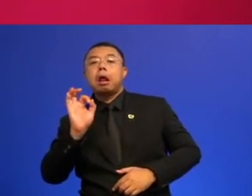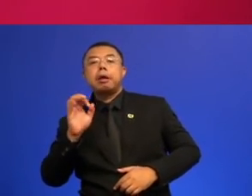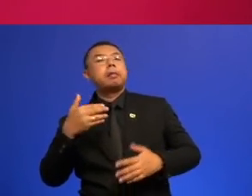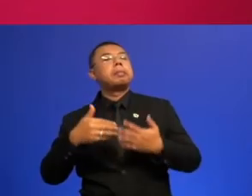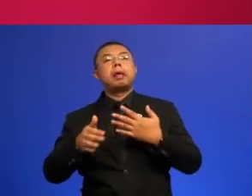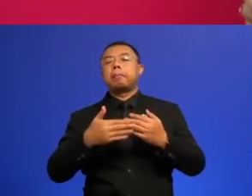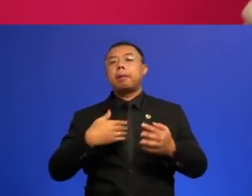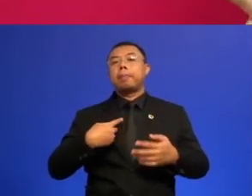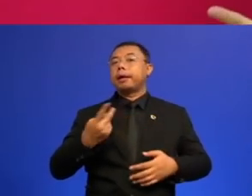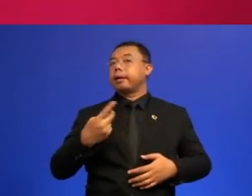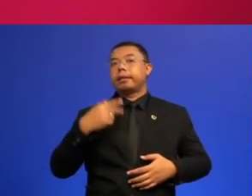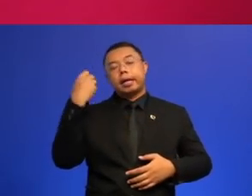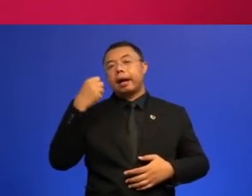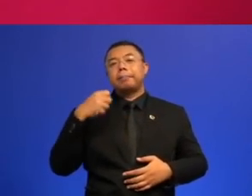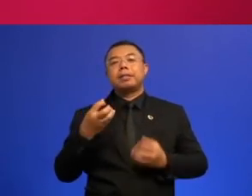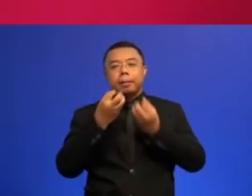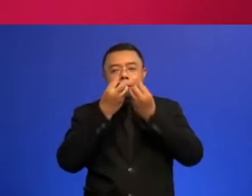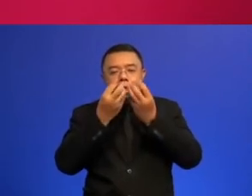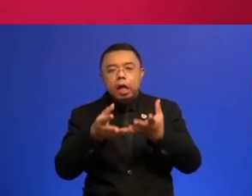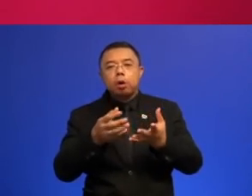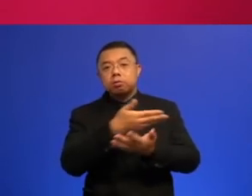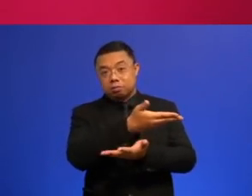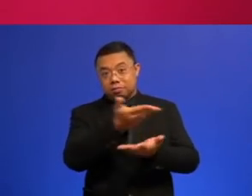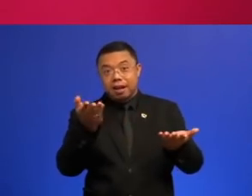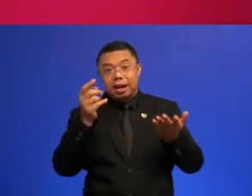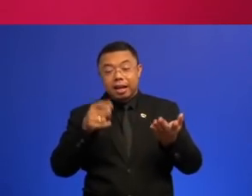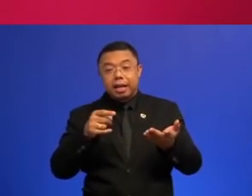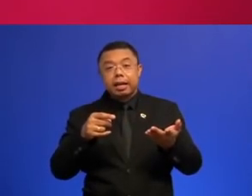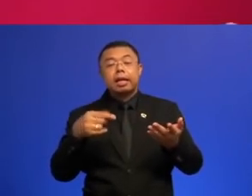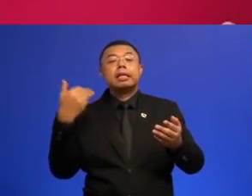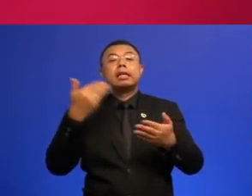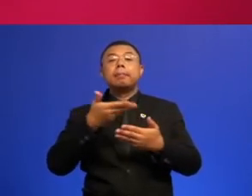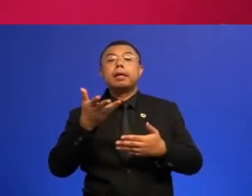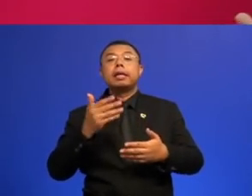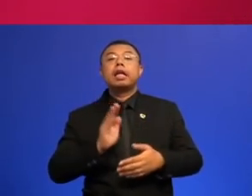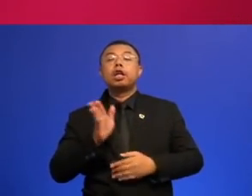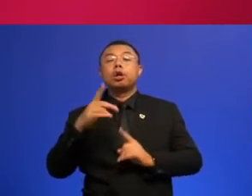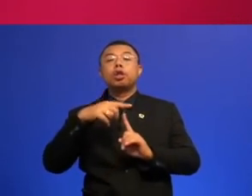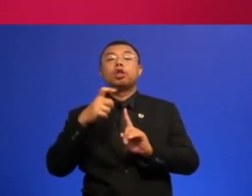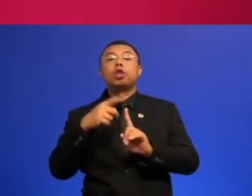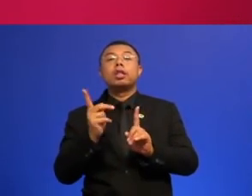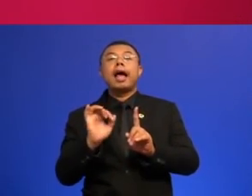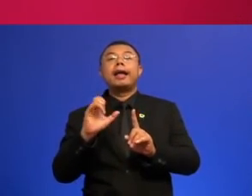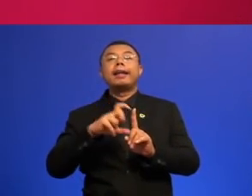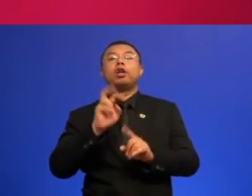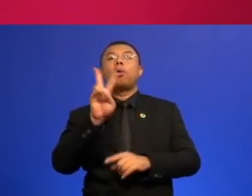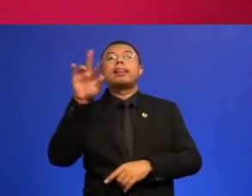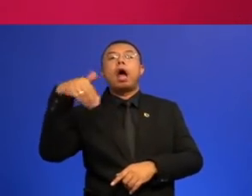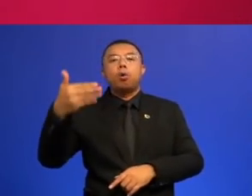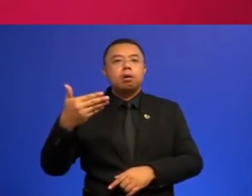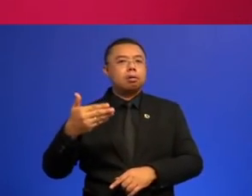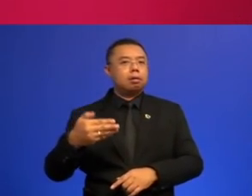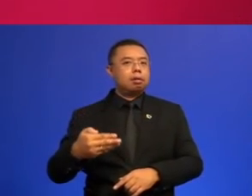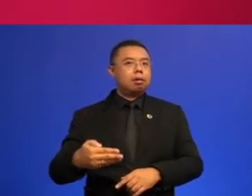Jadi kita tidak bisa menjelaskan kepada saudara ini sampai dia ikut Truth ID 2 tahun.